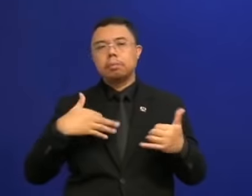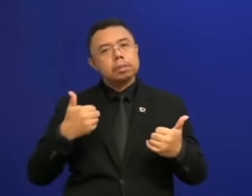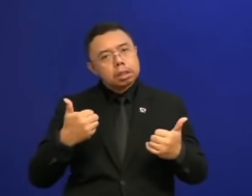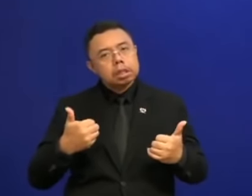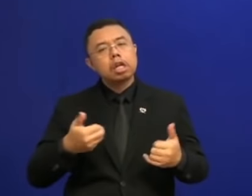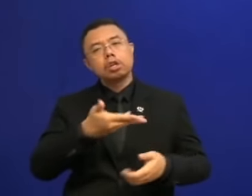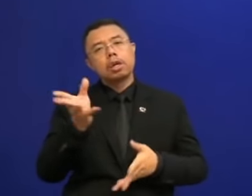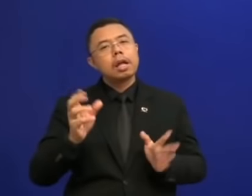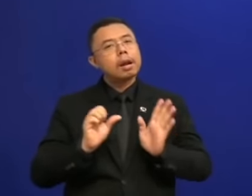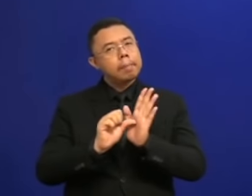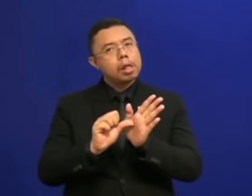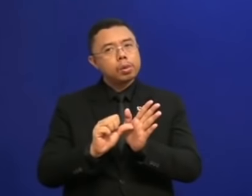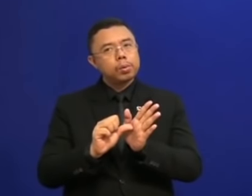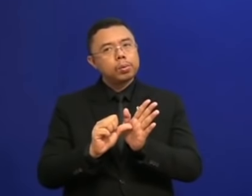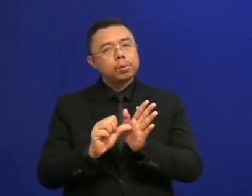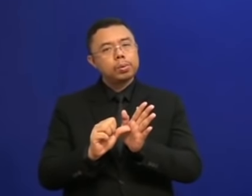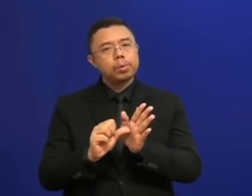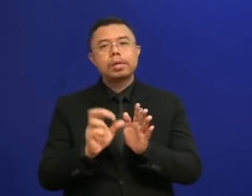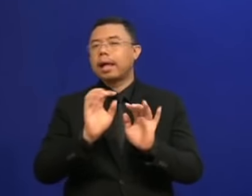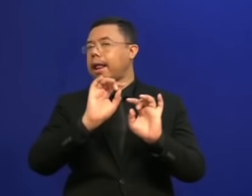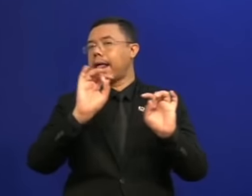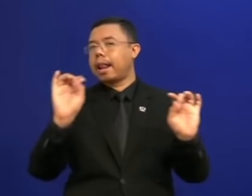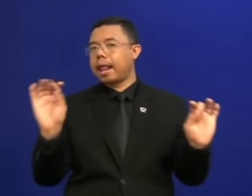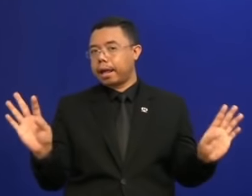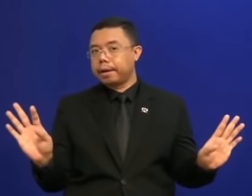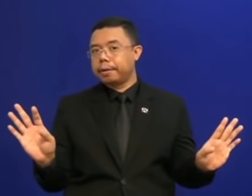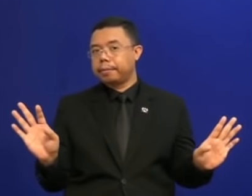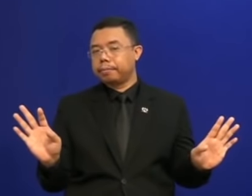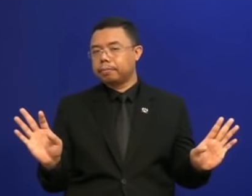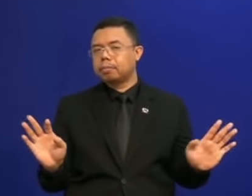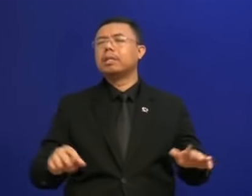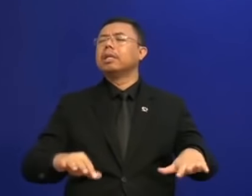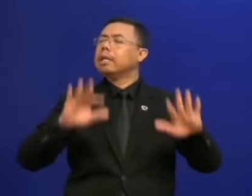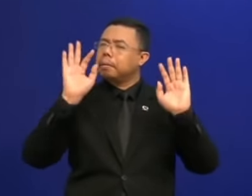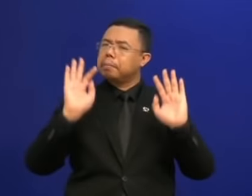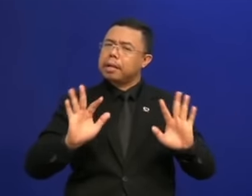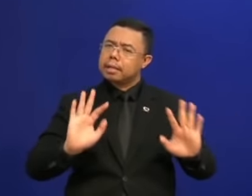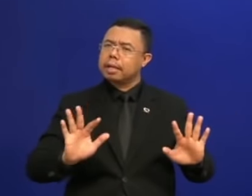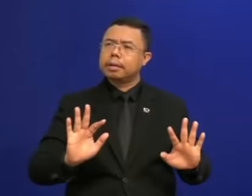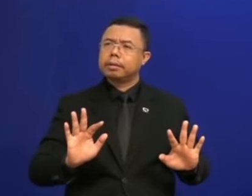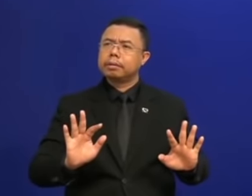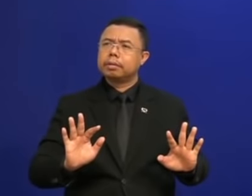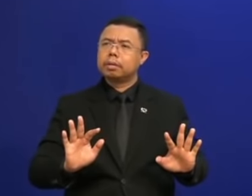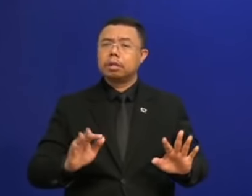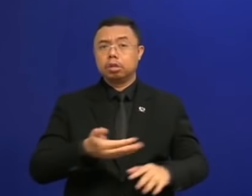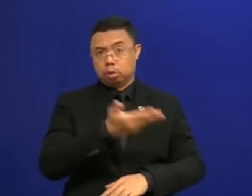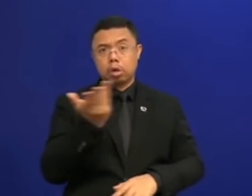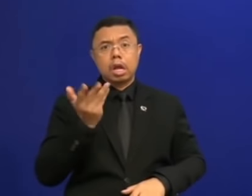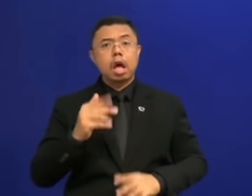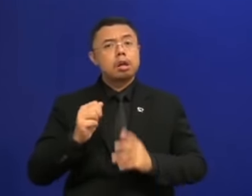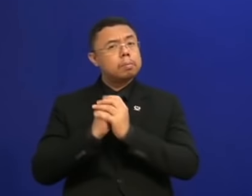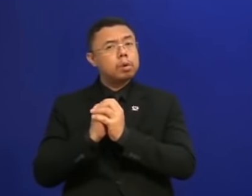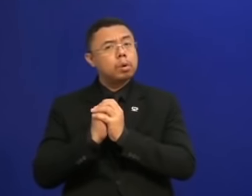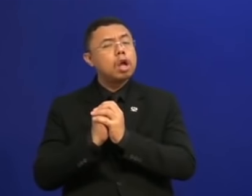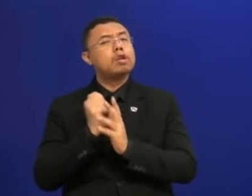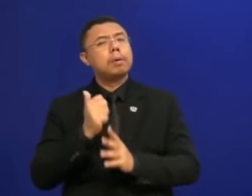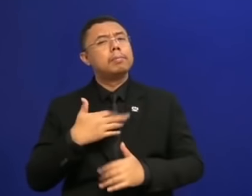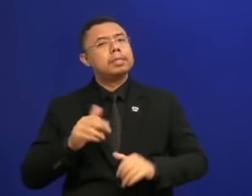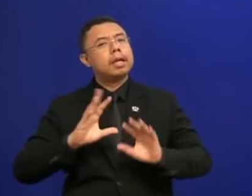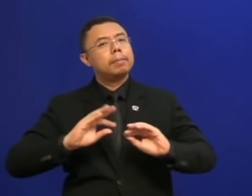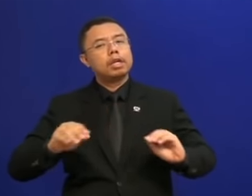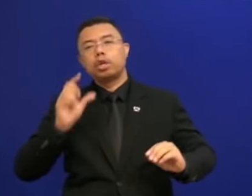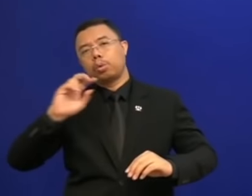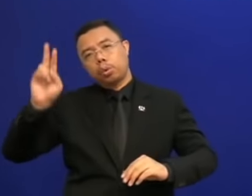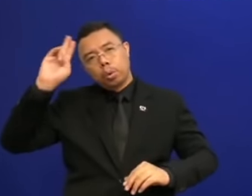bisa saudara-saudara bantu dan lain-lain. Banyak saudara harus berdoa supaya bisa